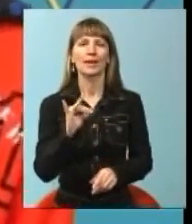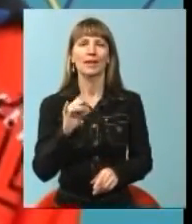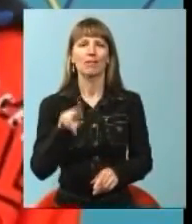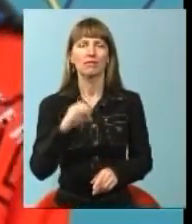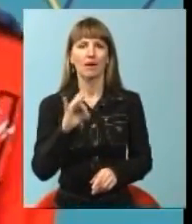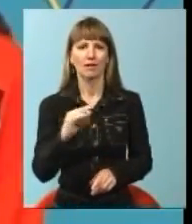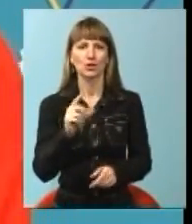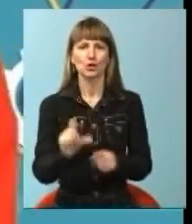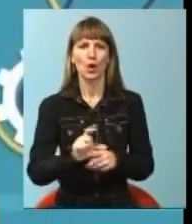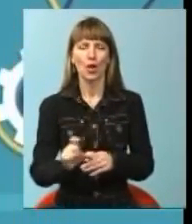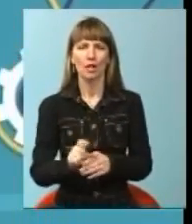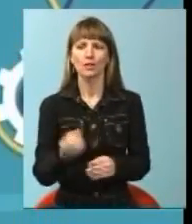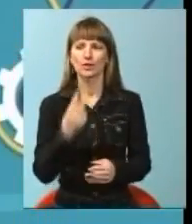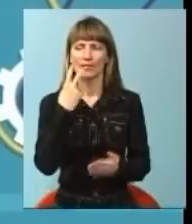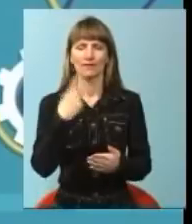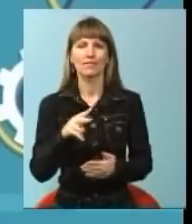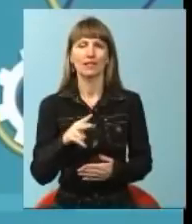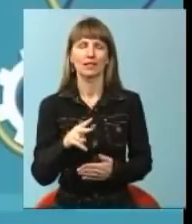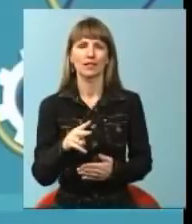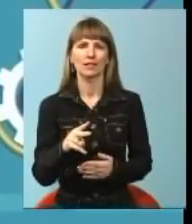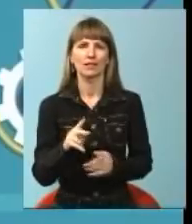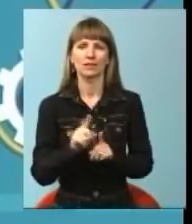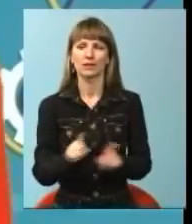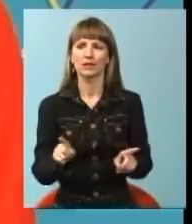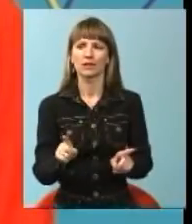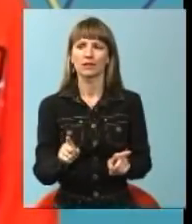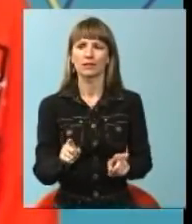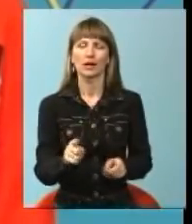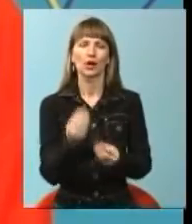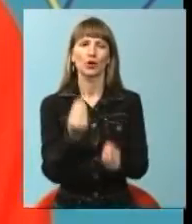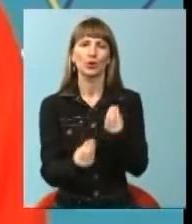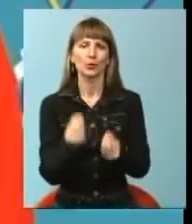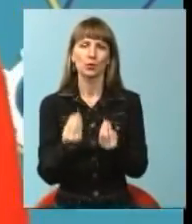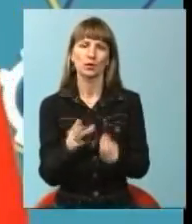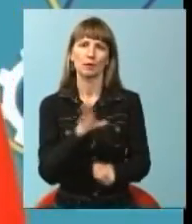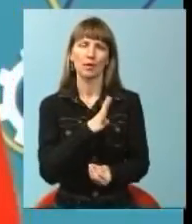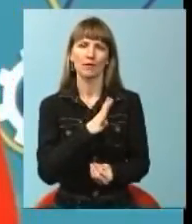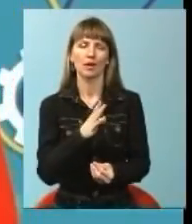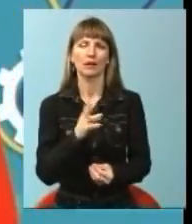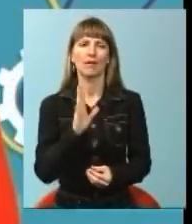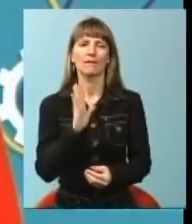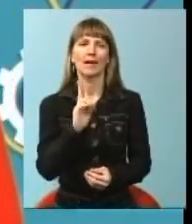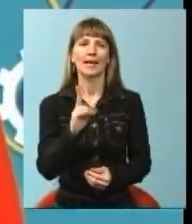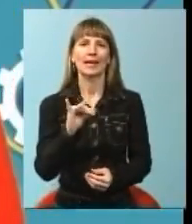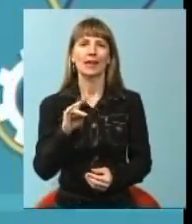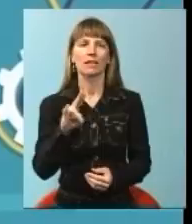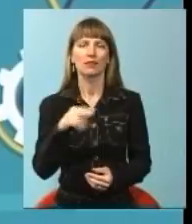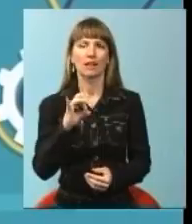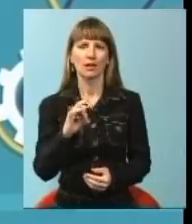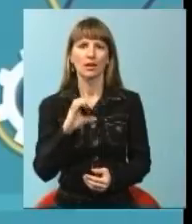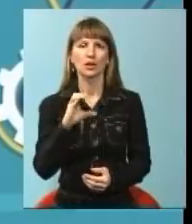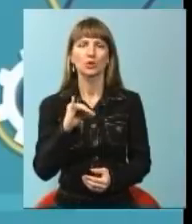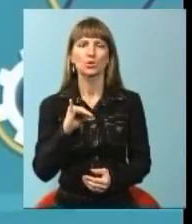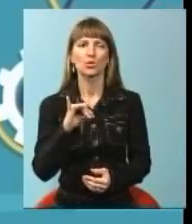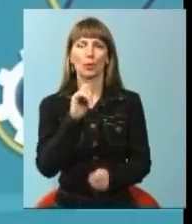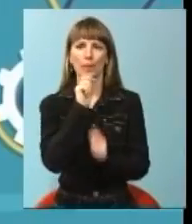видел по Киндер сюрприз. Там все игрушки попадаются, только сейчас дорого.